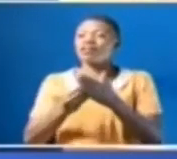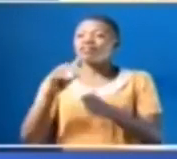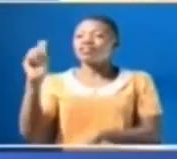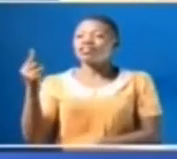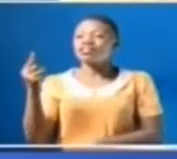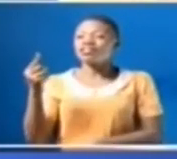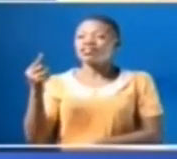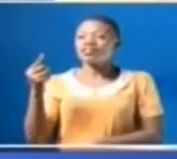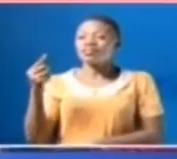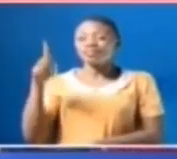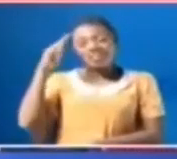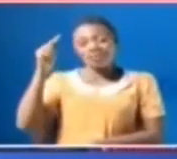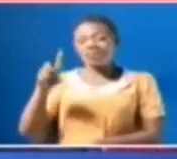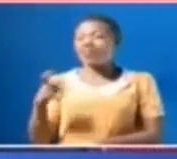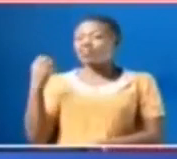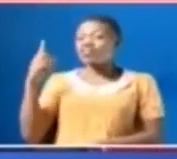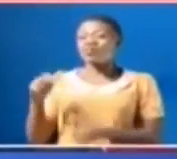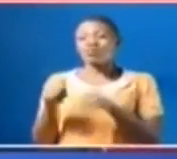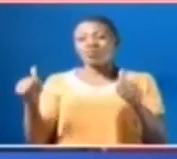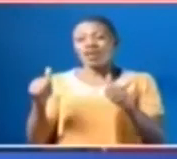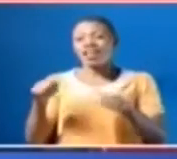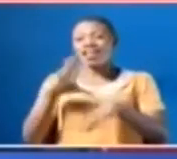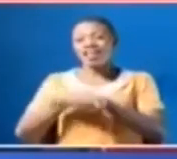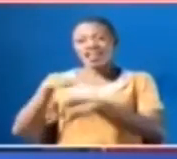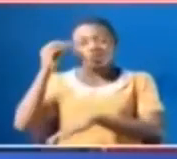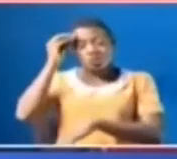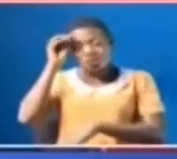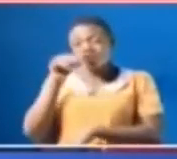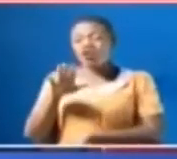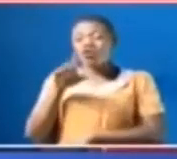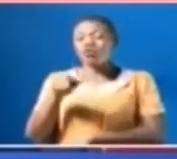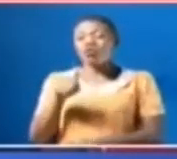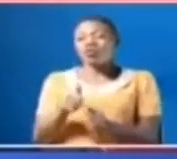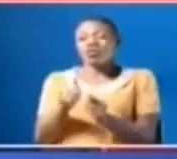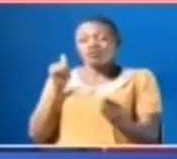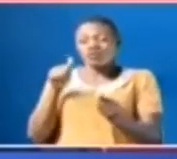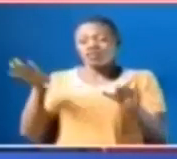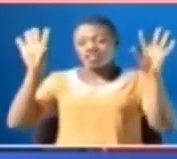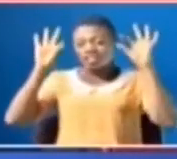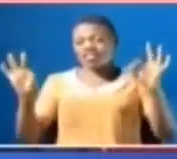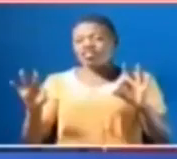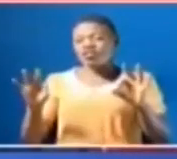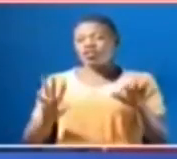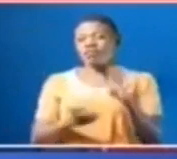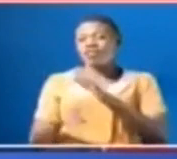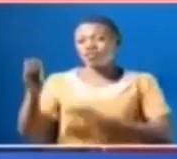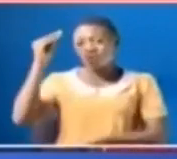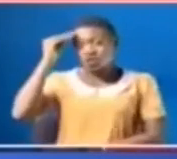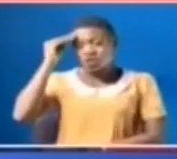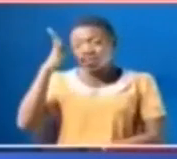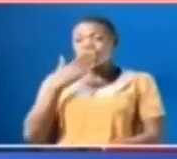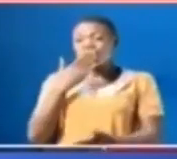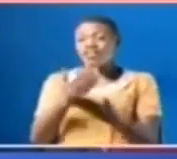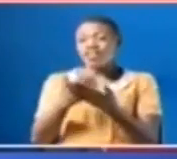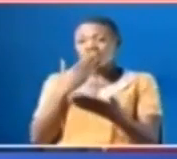kwamba nimekupata kabisa, nimepata kauli yako kwamba mnapinga hatua hii ya Wizara ya Elimu, na nasema vile vile asante sana,